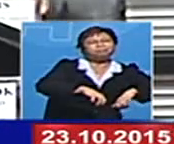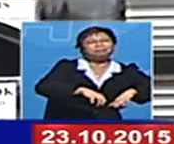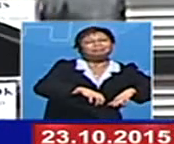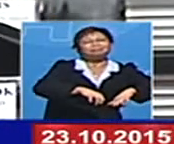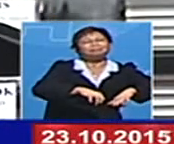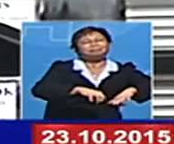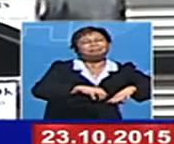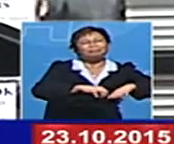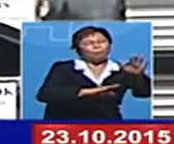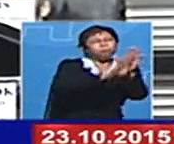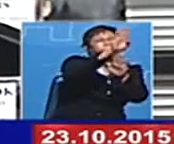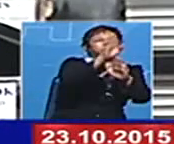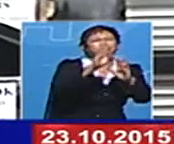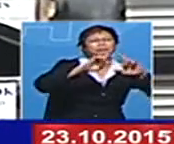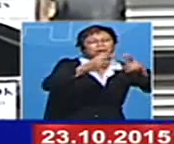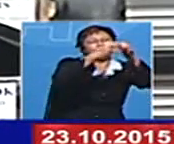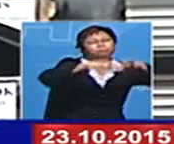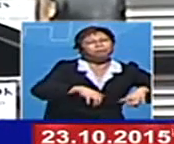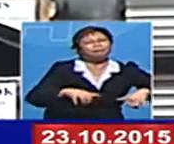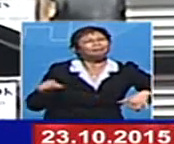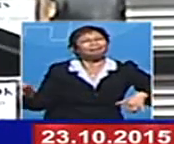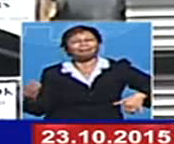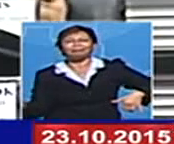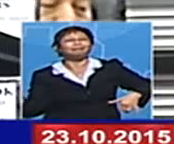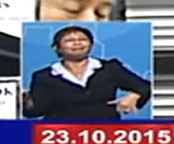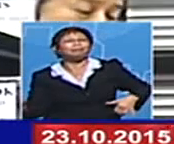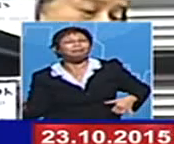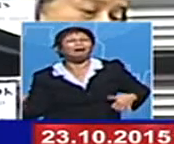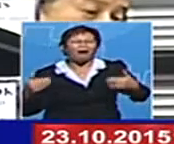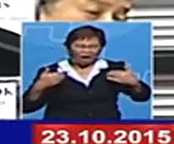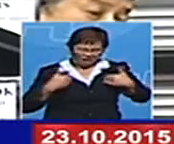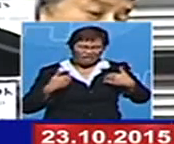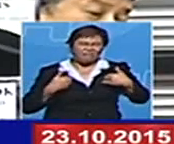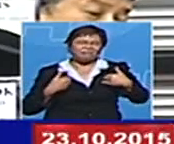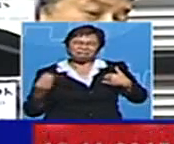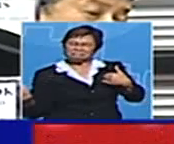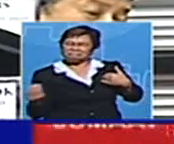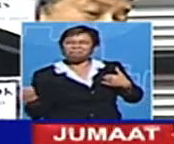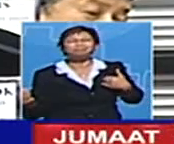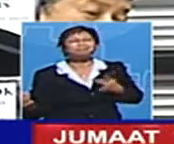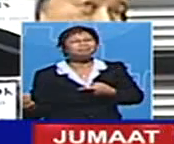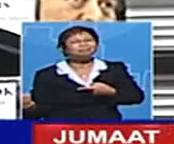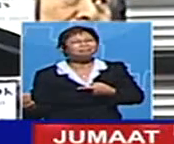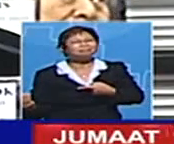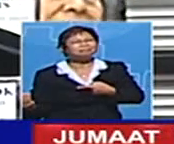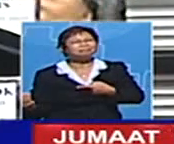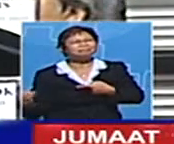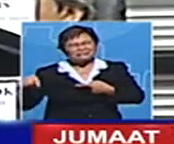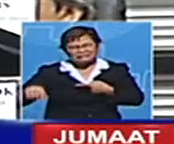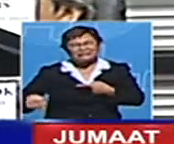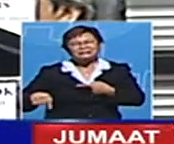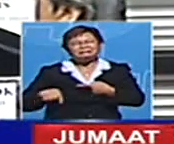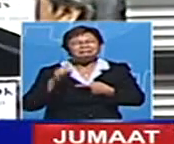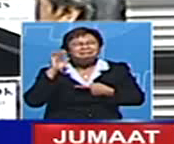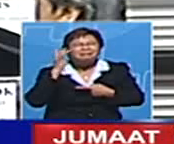apa yang terbina selama ini buat Ima wujud sesetengah orang yang kita sendiri kadang-kadang tidak